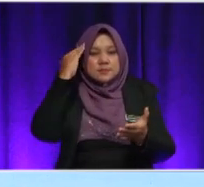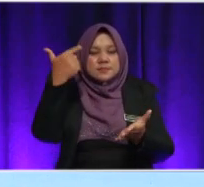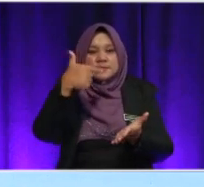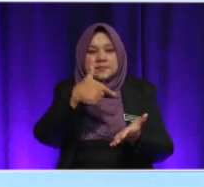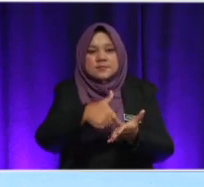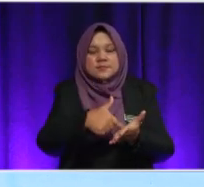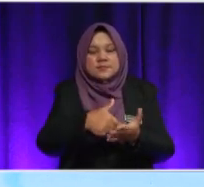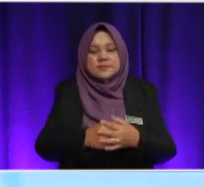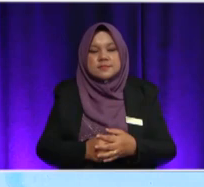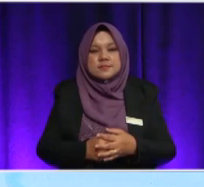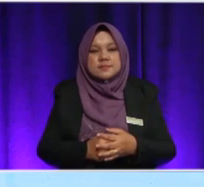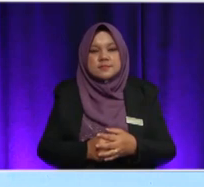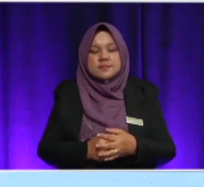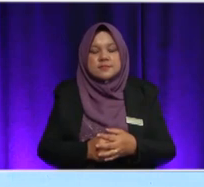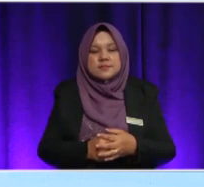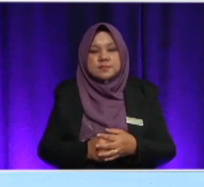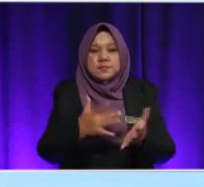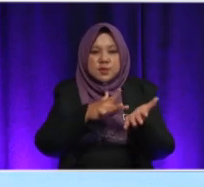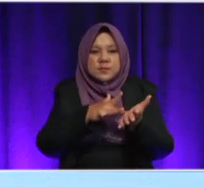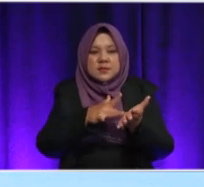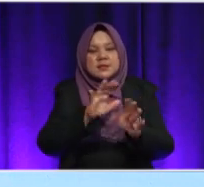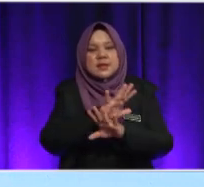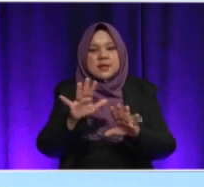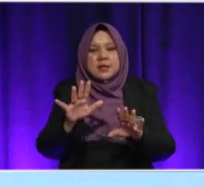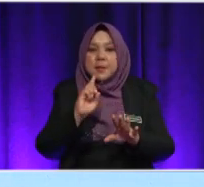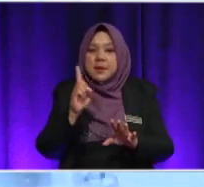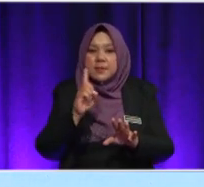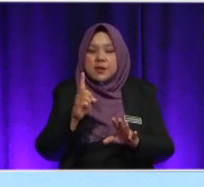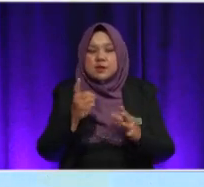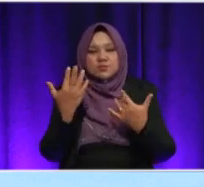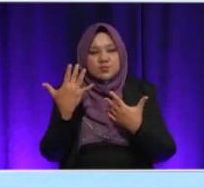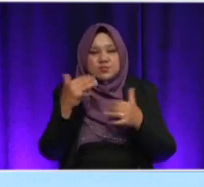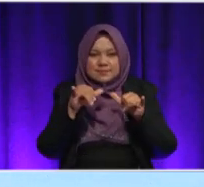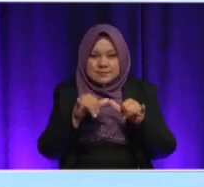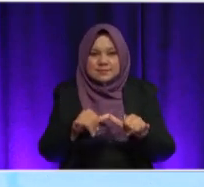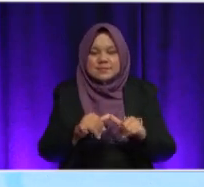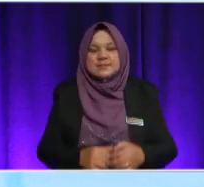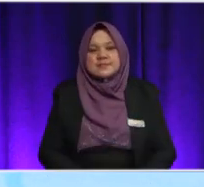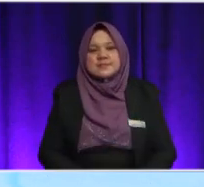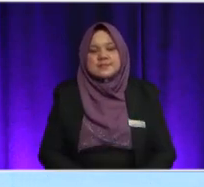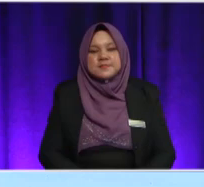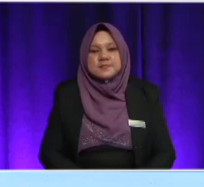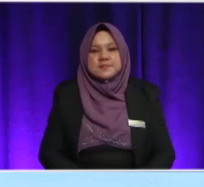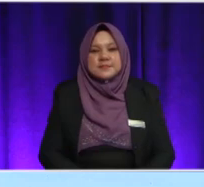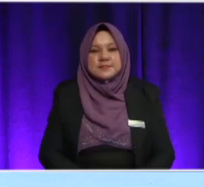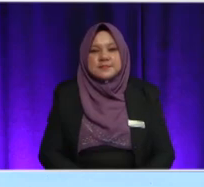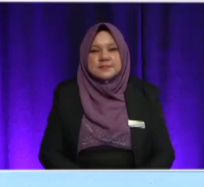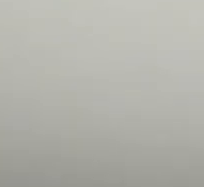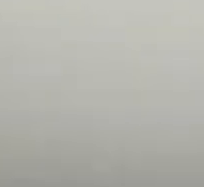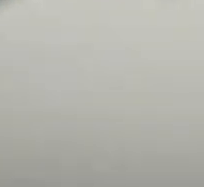kita bab 10 perbuatan jangan kemana teruskan Setia menuntut Menengah Atas di di TV ya